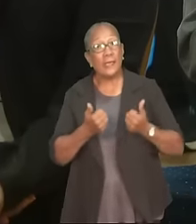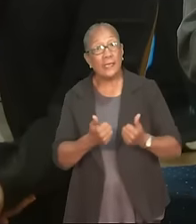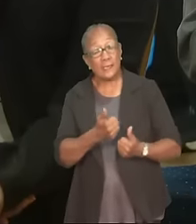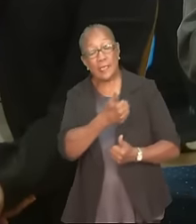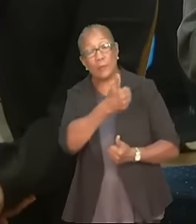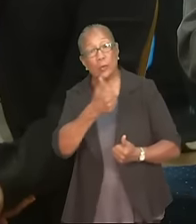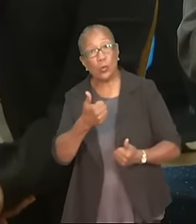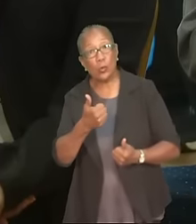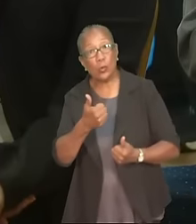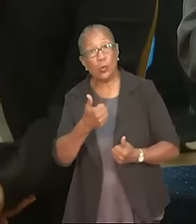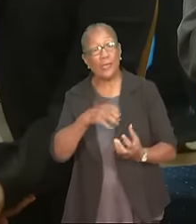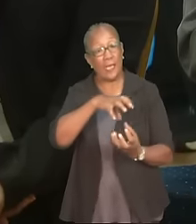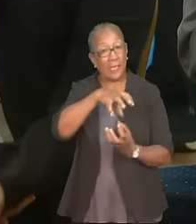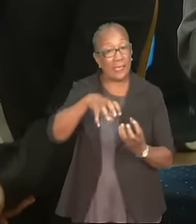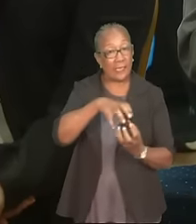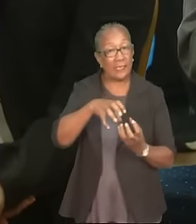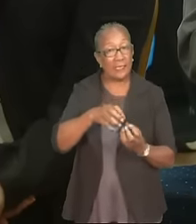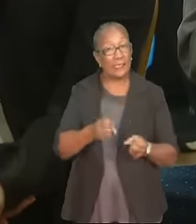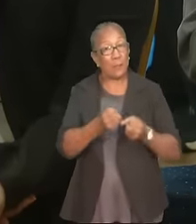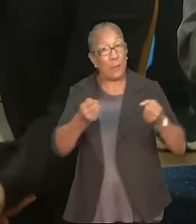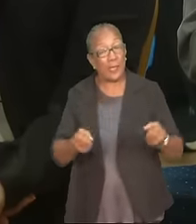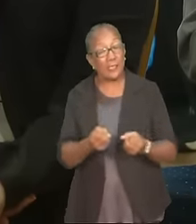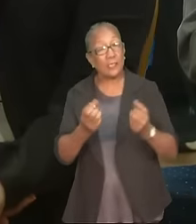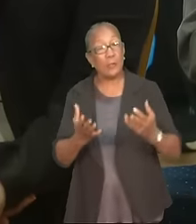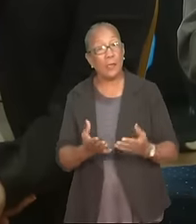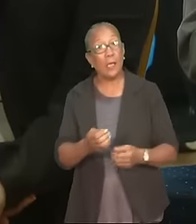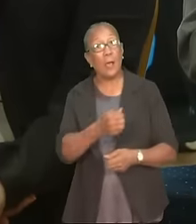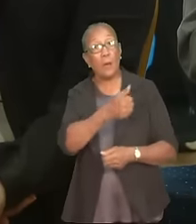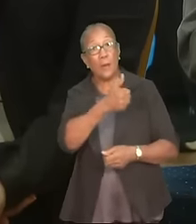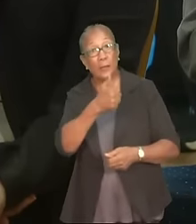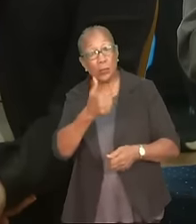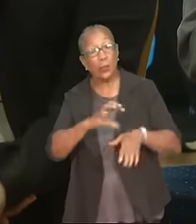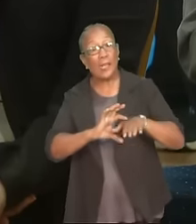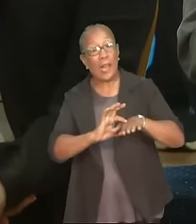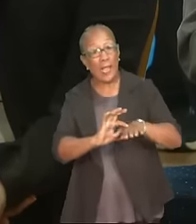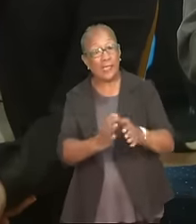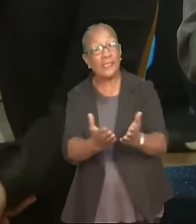goed crisismanagement, met goed